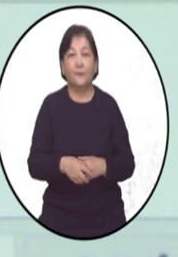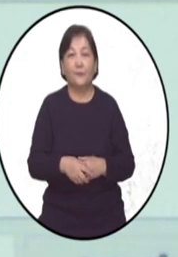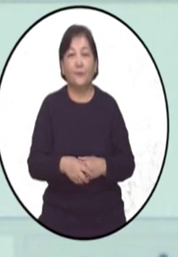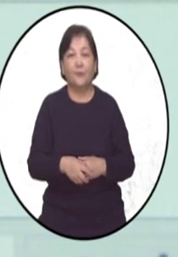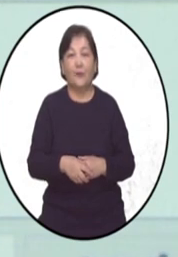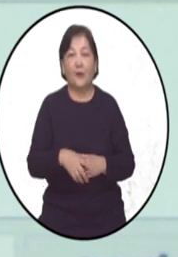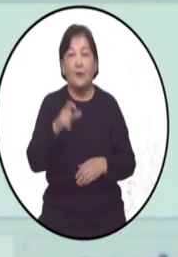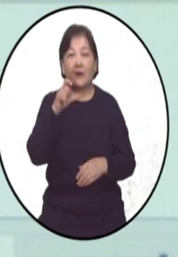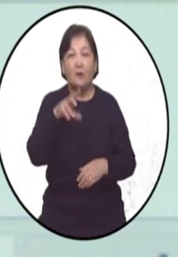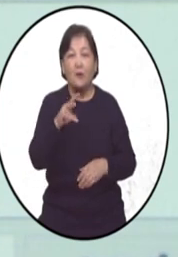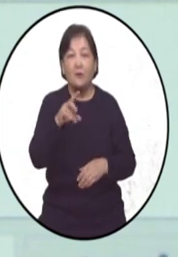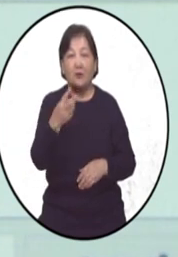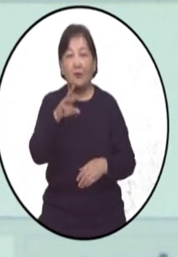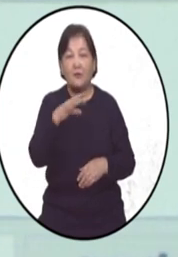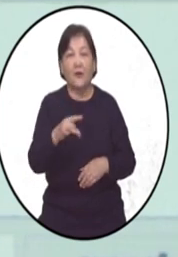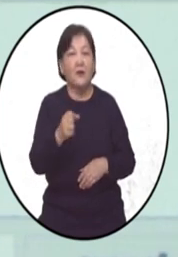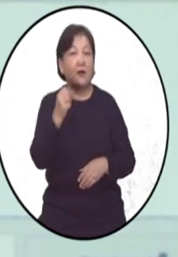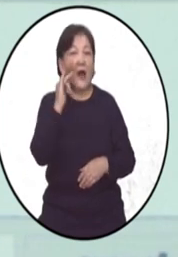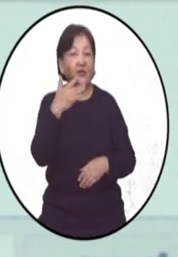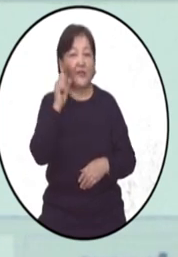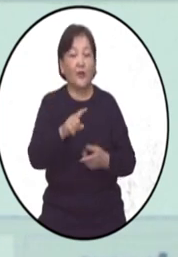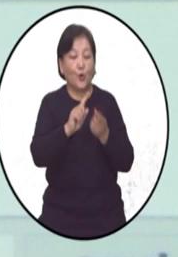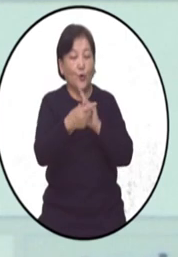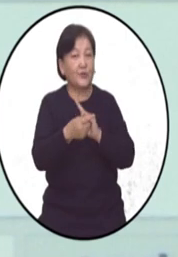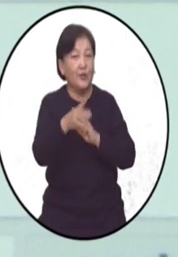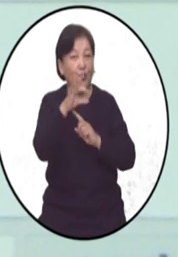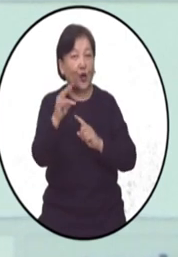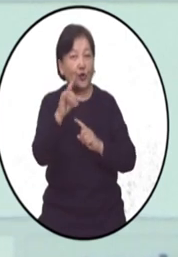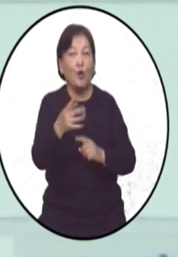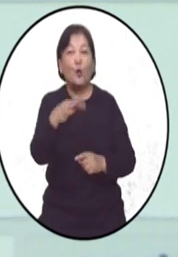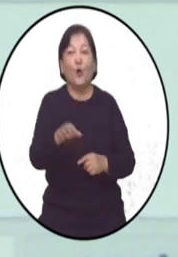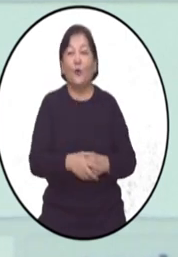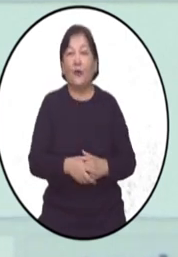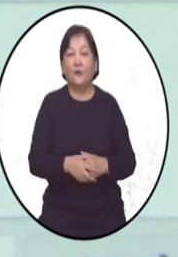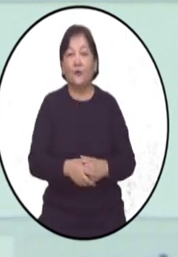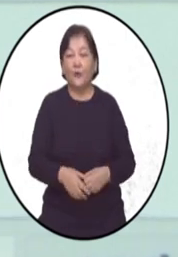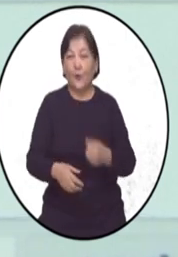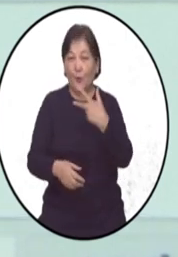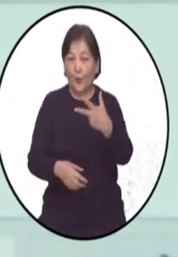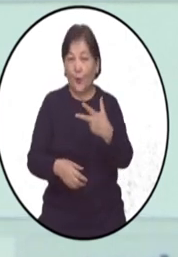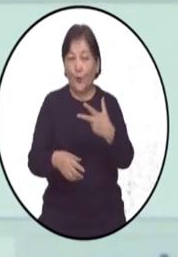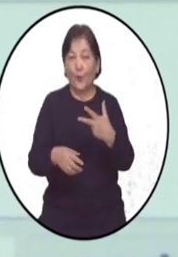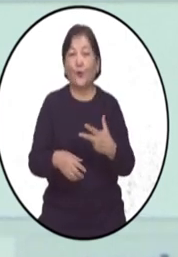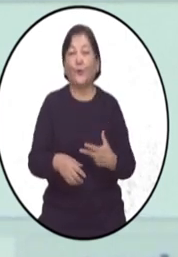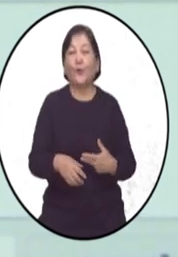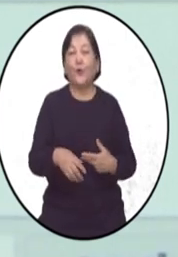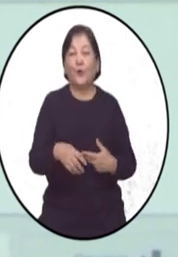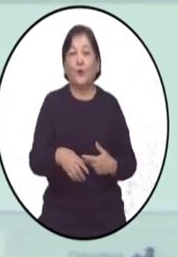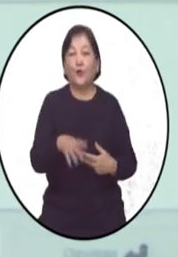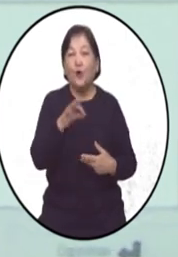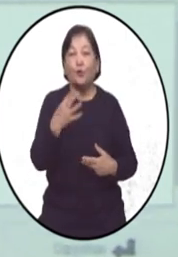За энэ дээр бол ашиглагдах хувьсгчдийн тооны хувьд бол 4 тоо буюу 4 хувьсгч ашиглана.